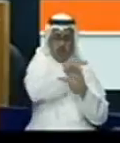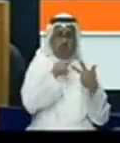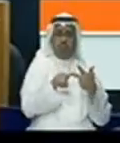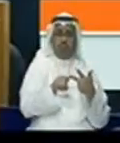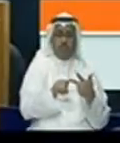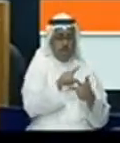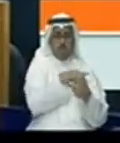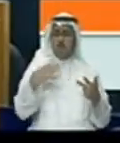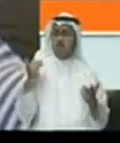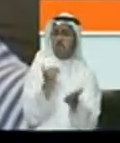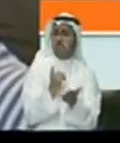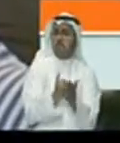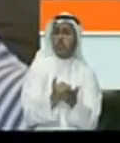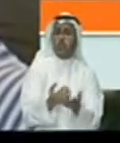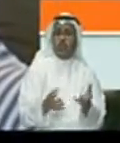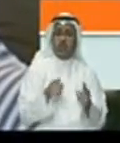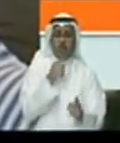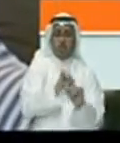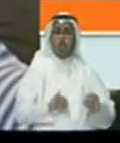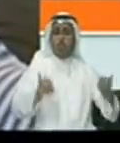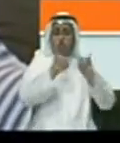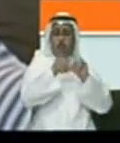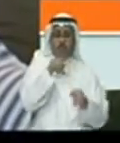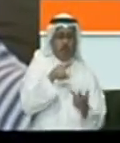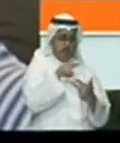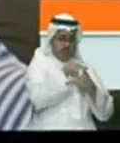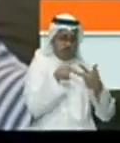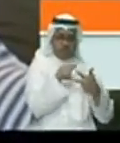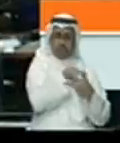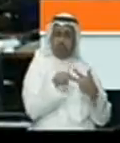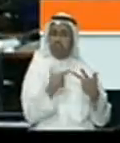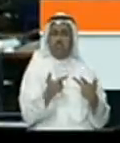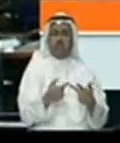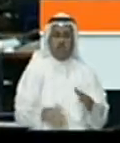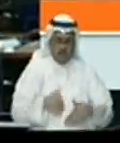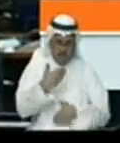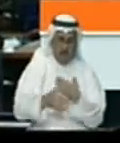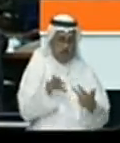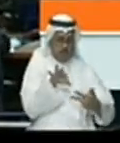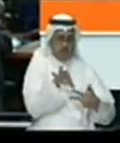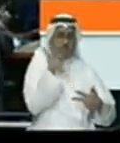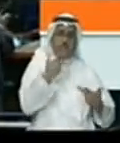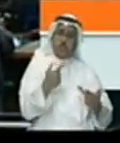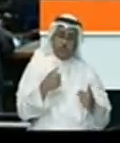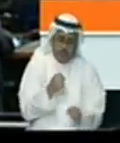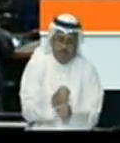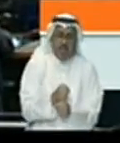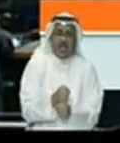سيتولى قيادة الفاو في تنفيذ المهام المنوطة بها من أجل طرح وتنفيذ